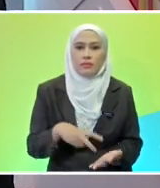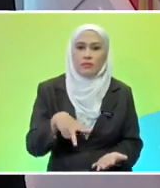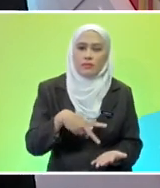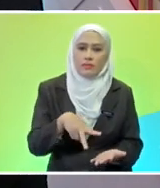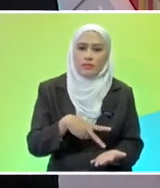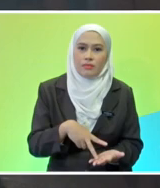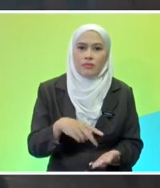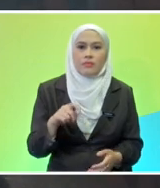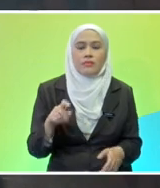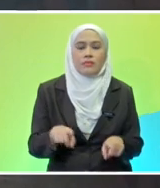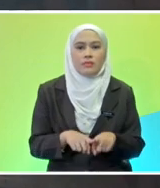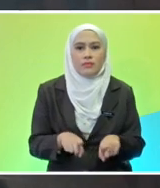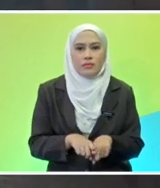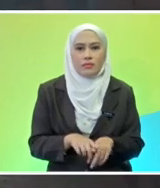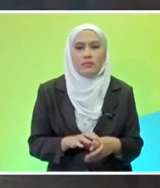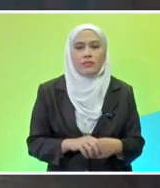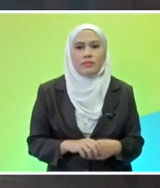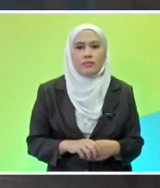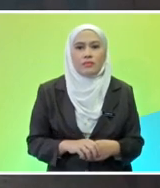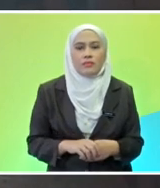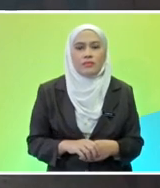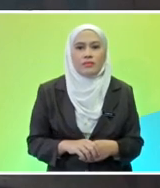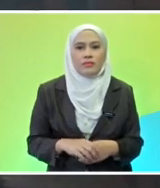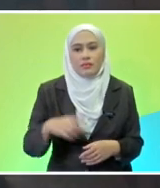itulah. Itu yang kita menari bebas tu tadi.